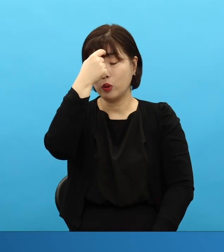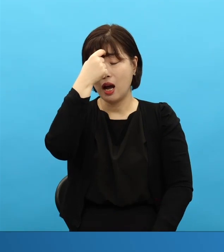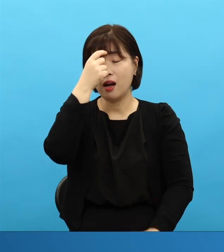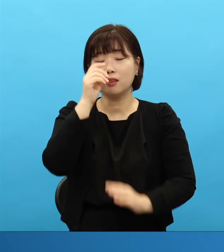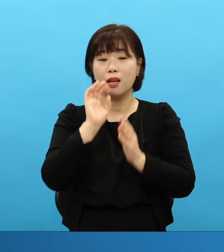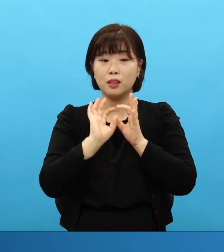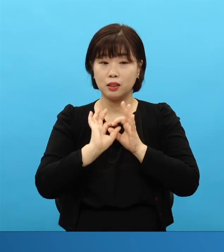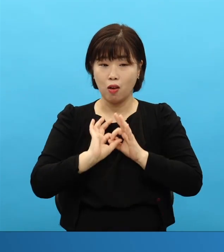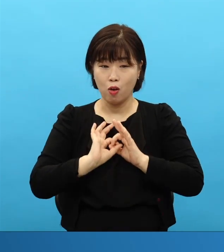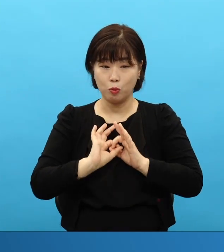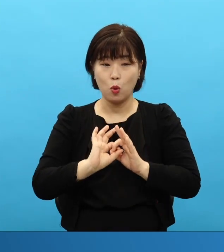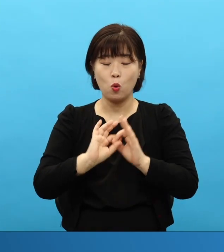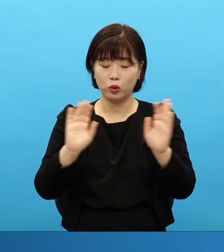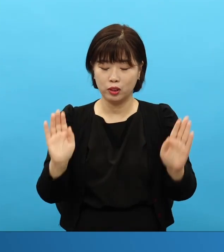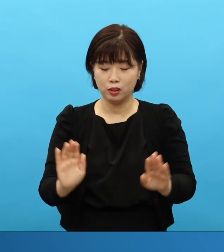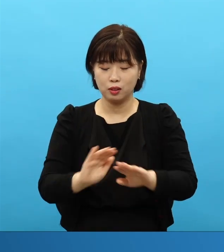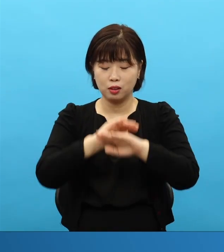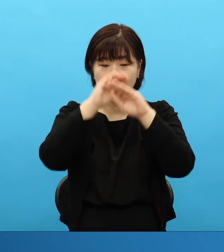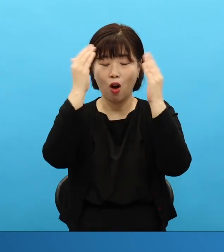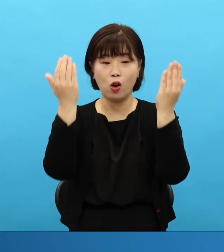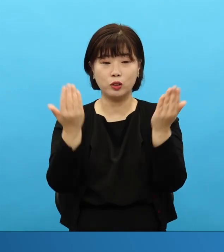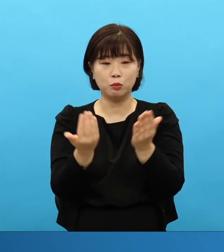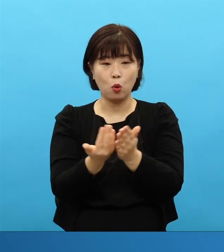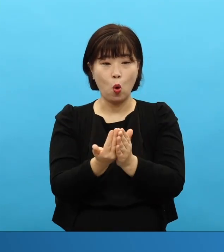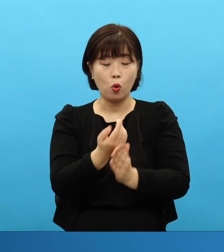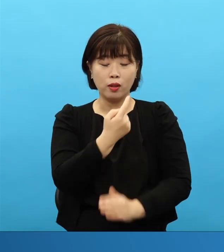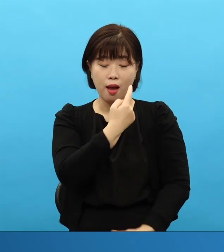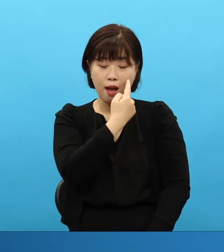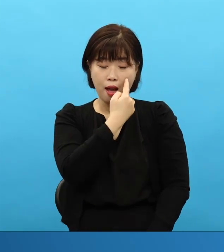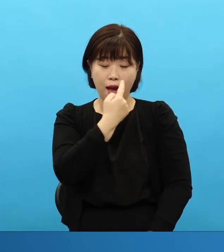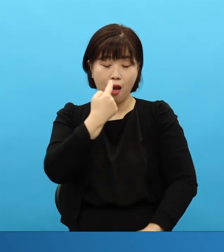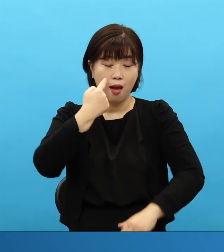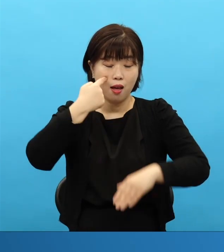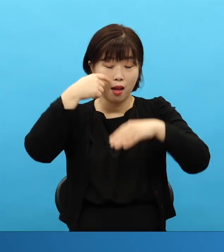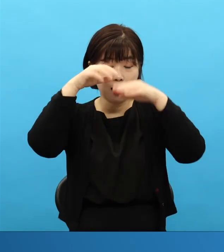기도 안에서 모든 것